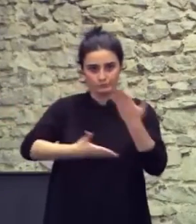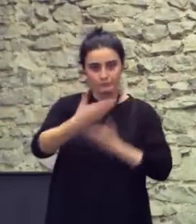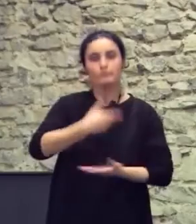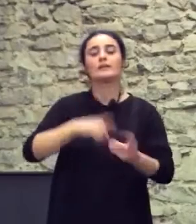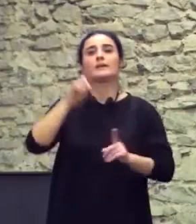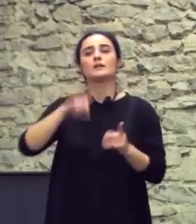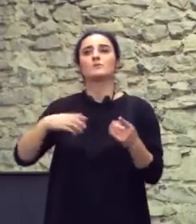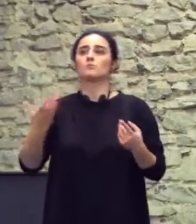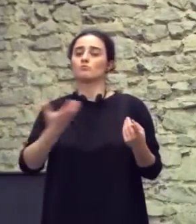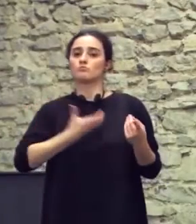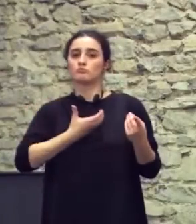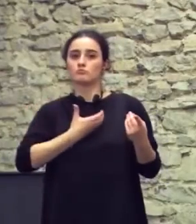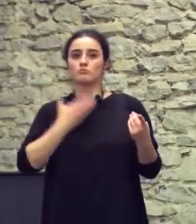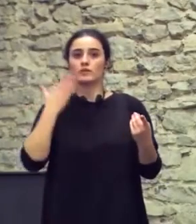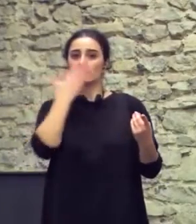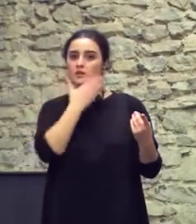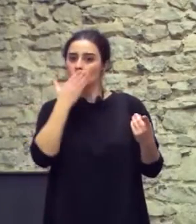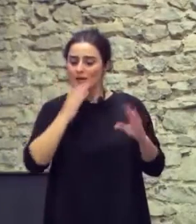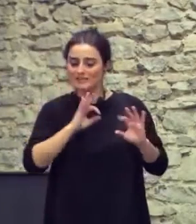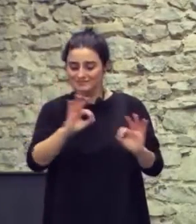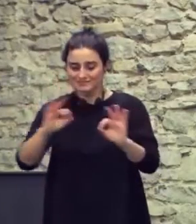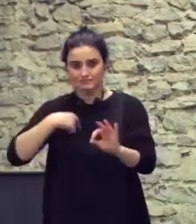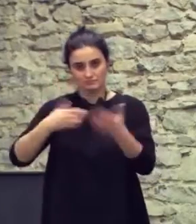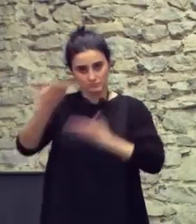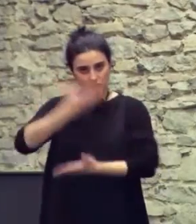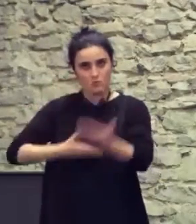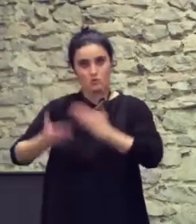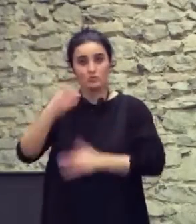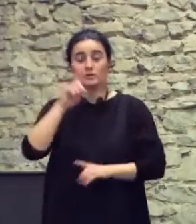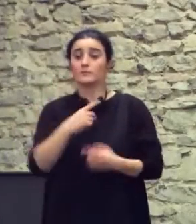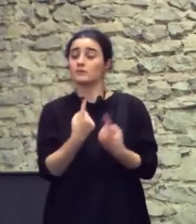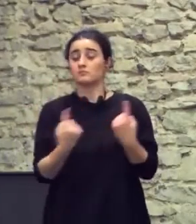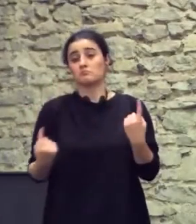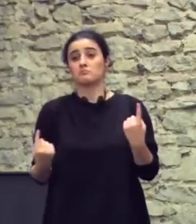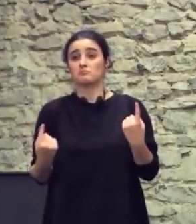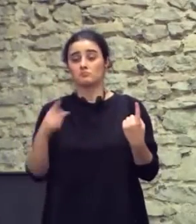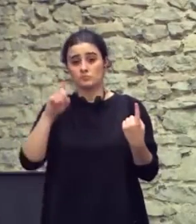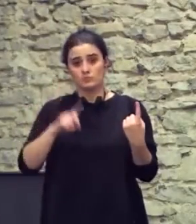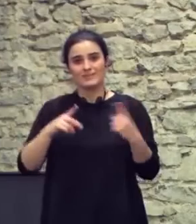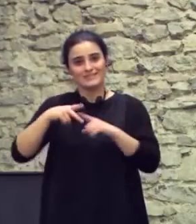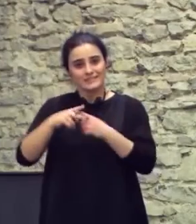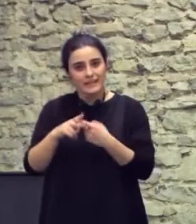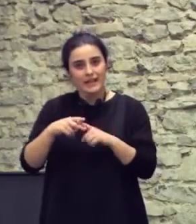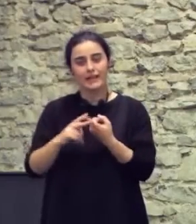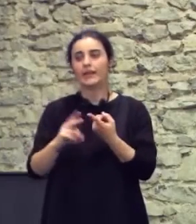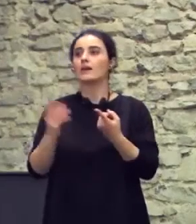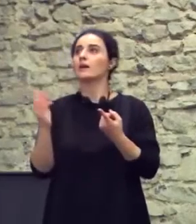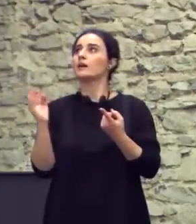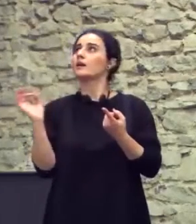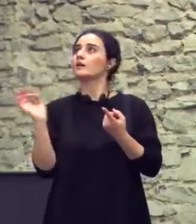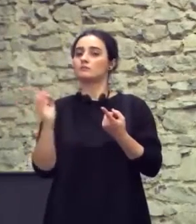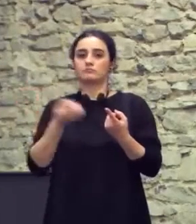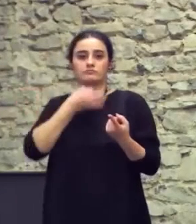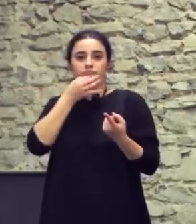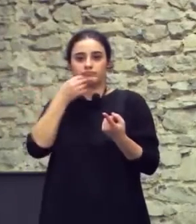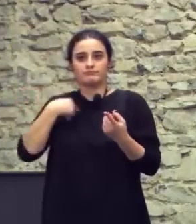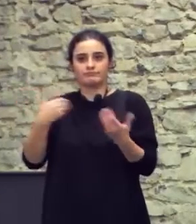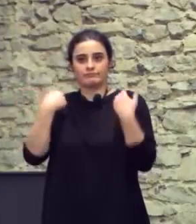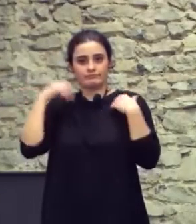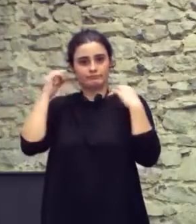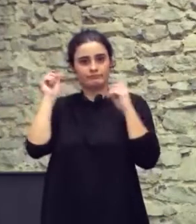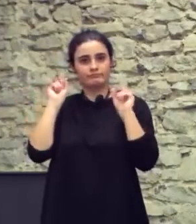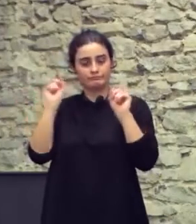udaletxe edo eskola zehatzekin kolaborazioak egiten, eta noizean behin tailerrak eta horrelako kontuak egin izan